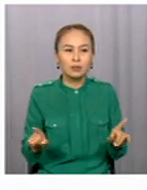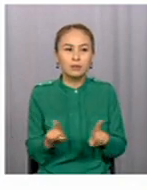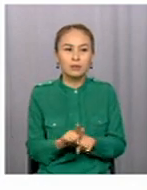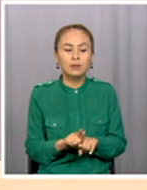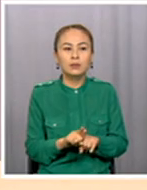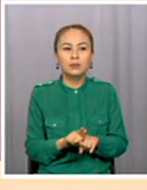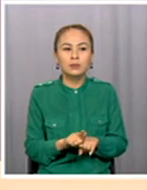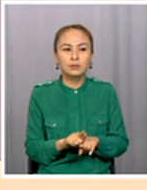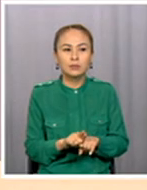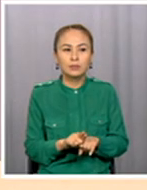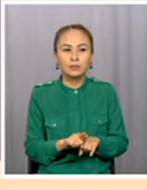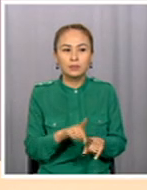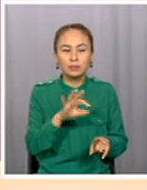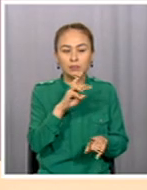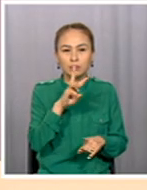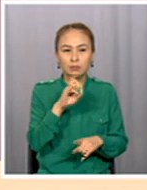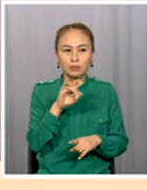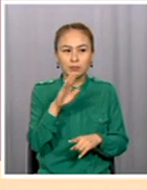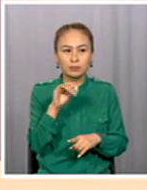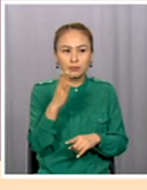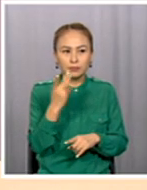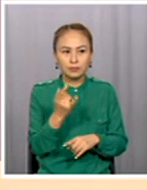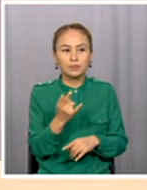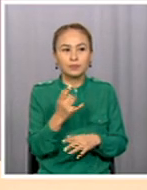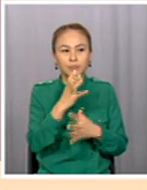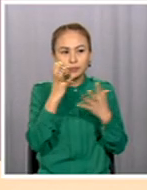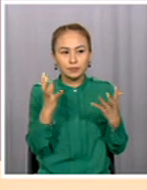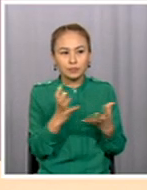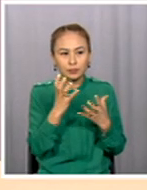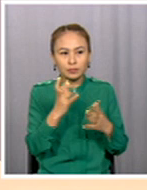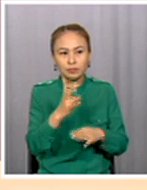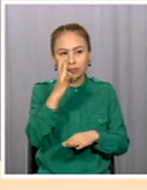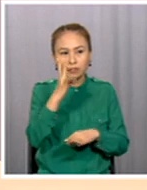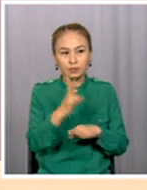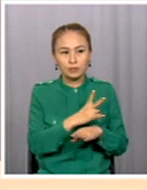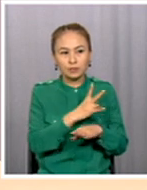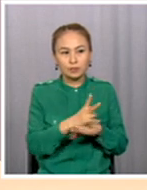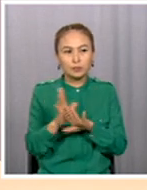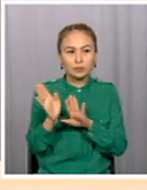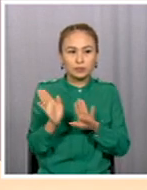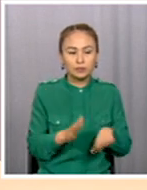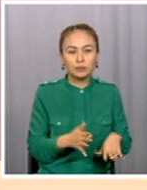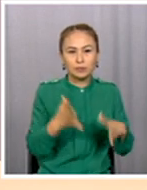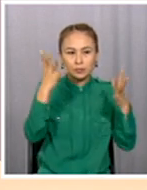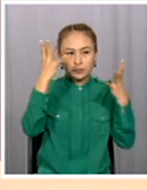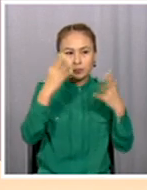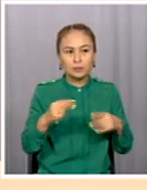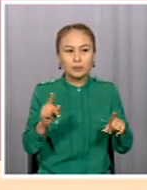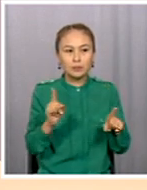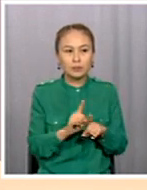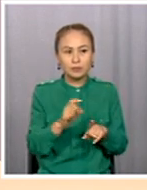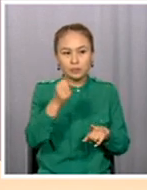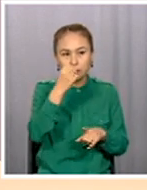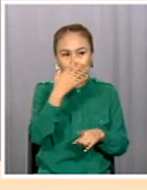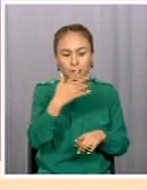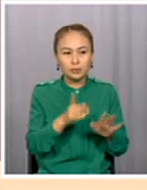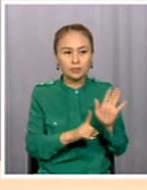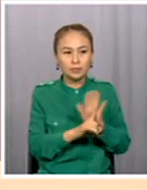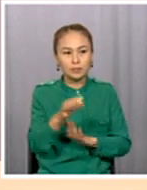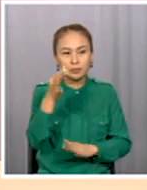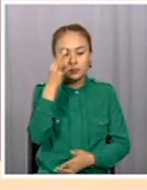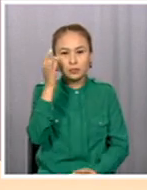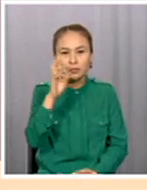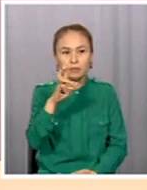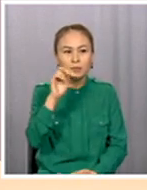балада. Омарташы сақ тұрар, түнді қойып, күндізде. Гүлден шығар